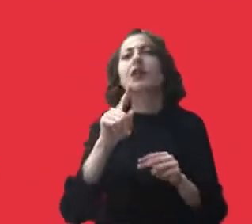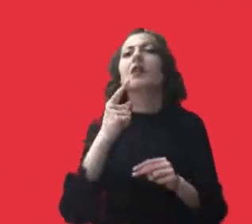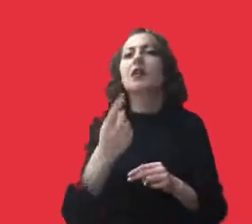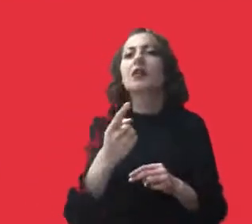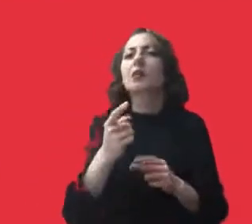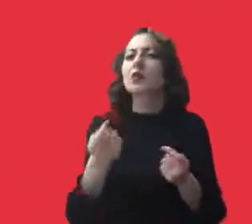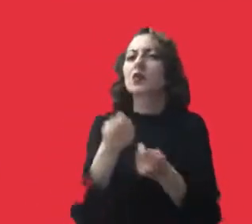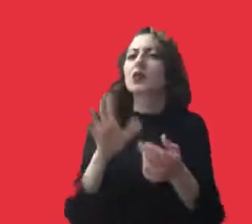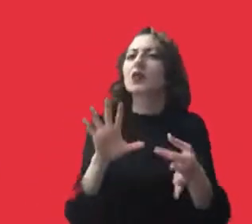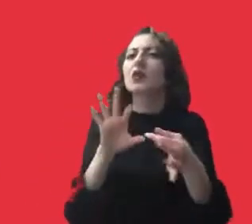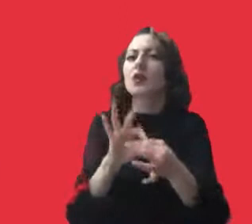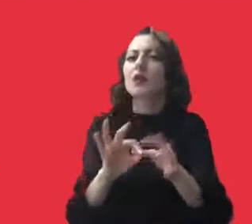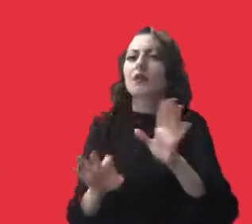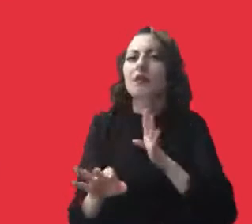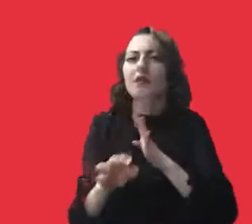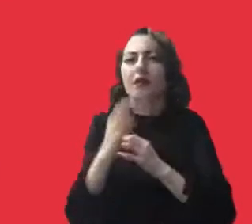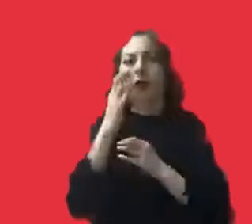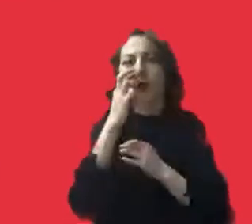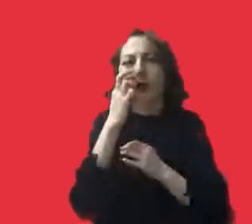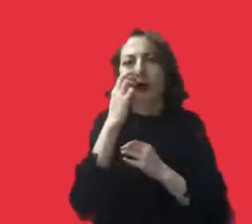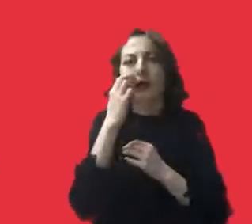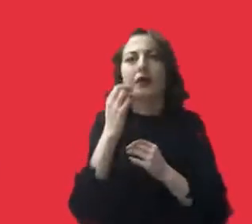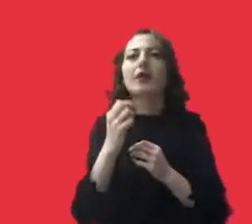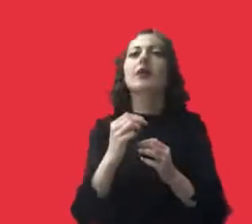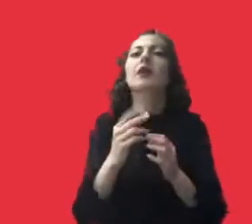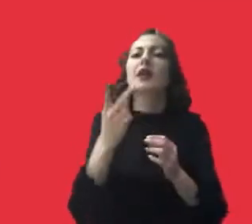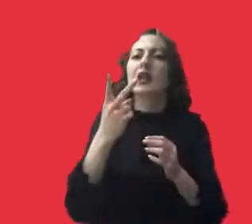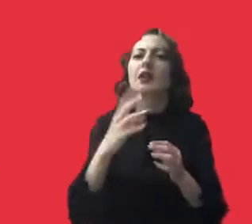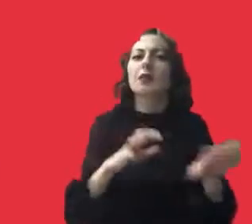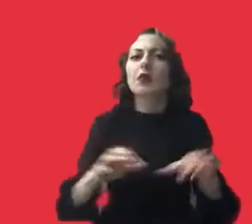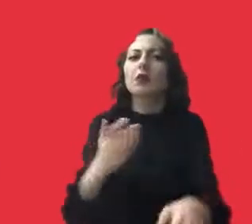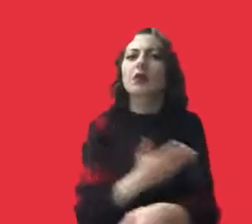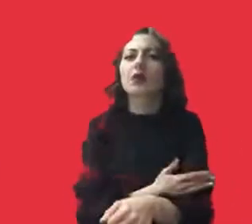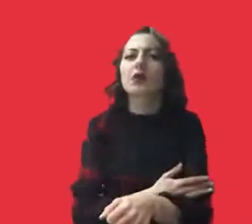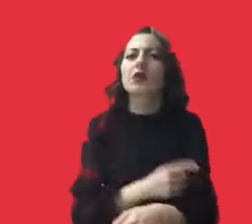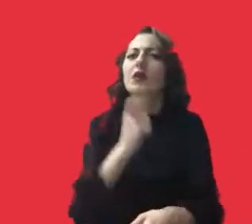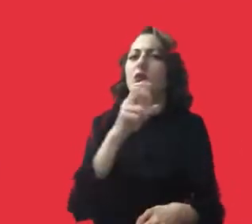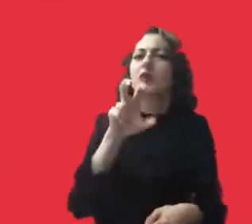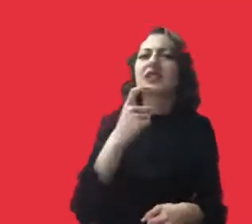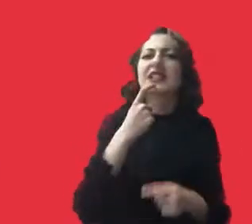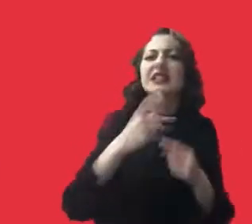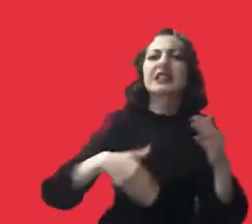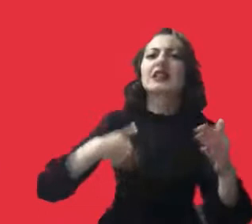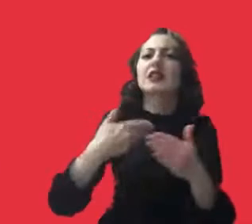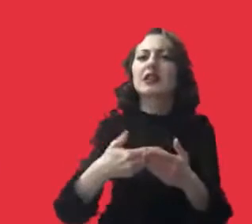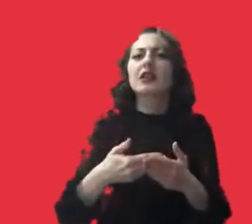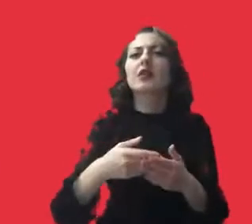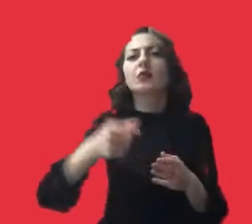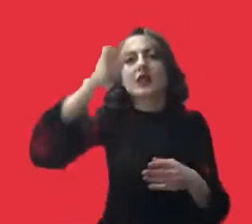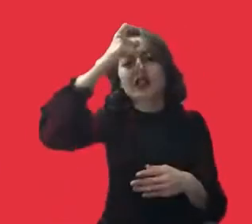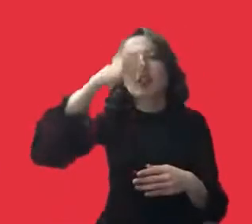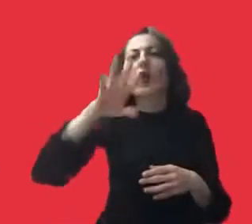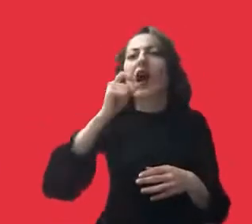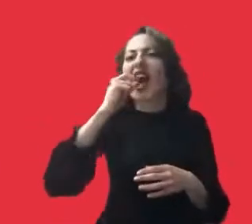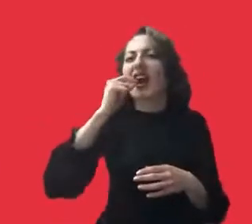And as you will var bu anticipate, iki ülkenin. we have cooperation with this 98 country. yılından bu yana And GIZ as Türkiye'nin of Ankara'da bir 1998, ofisi GIZ var ve